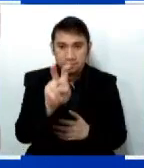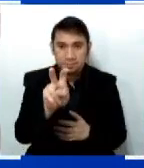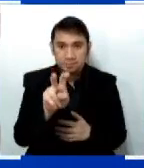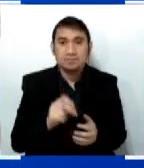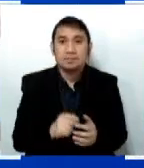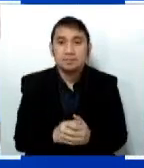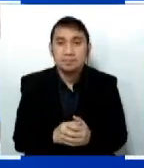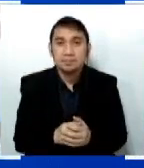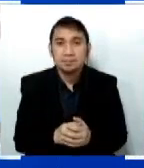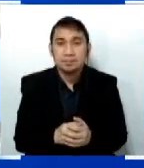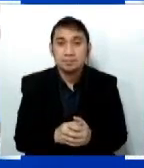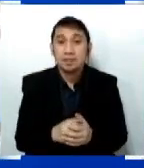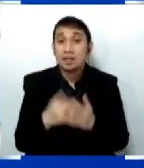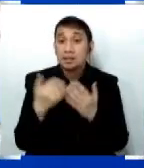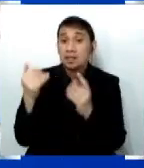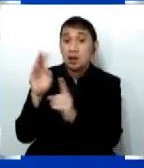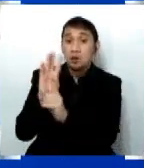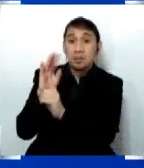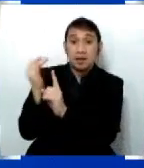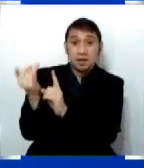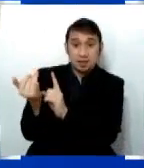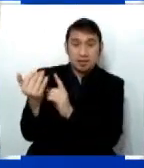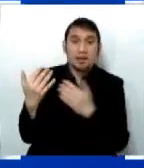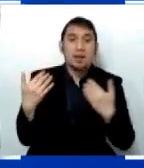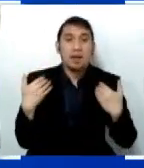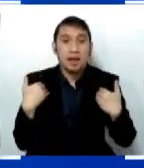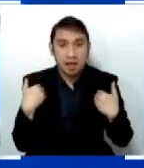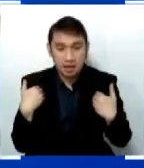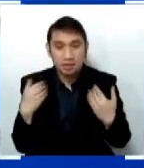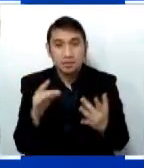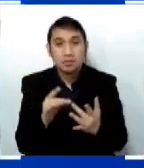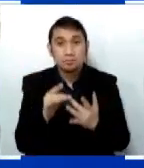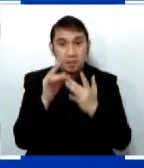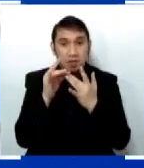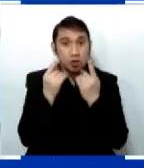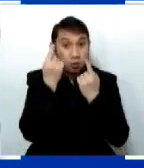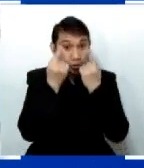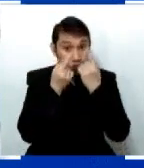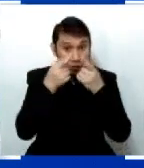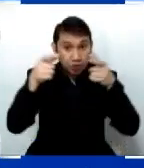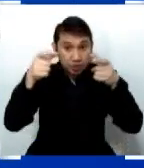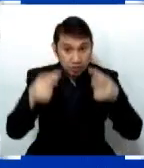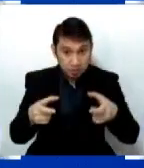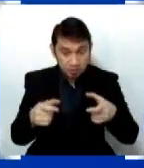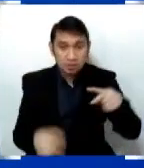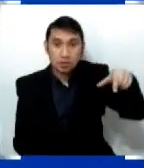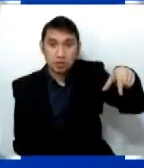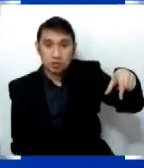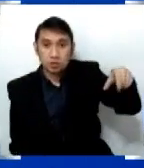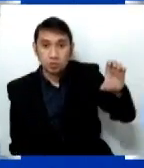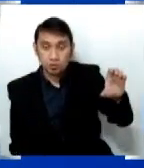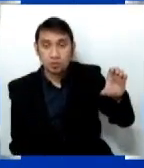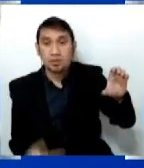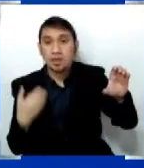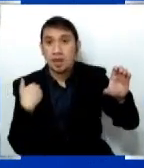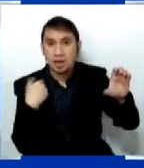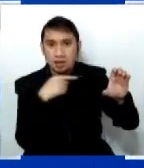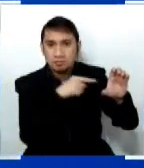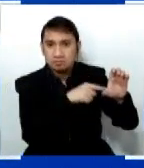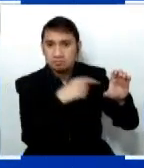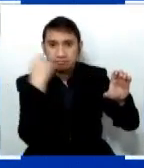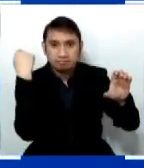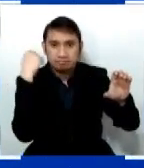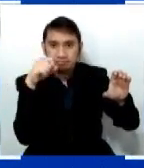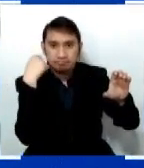Ilang barangay sa Metro Manila ay isinailalim sa special concern lockdown. Sa Quezon City, ilang lumabag sa minimum health